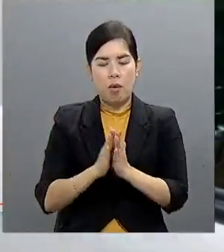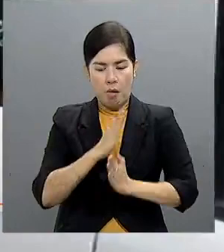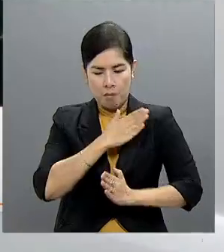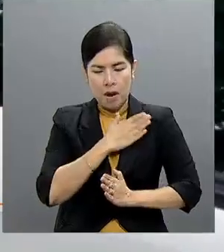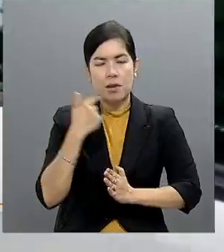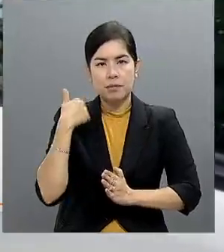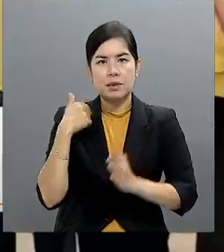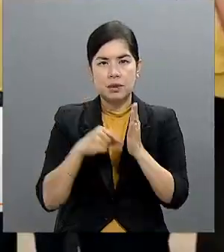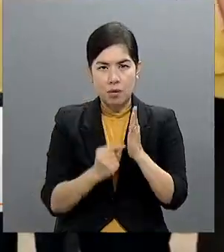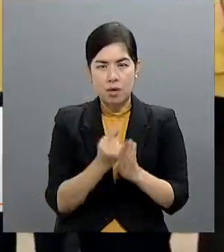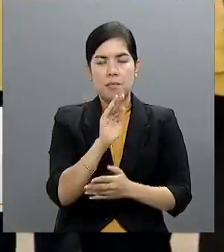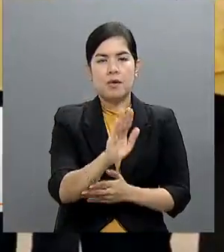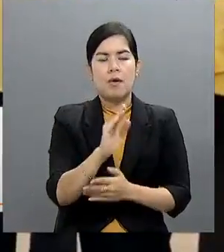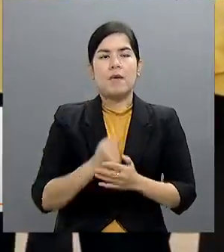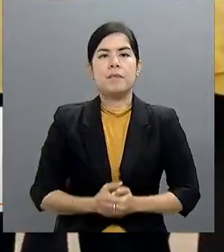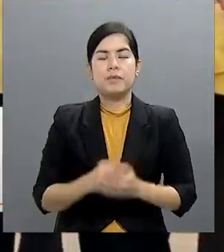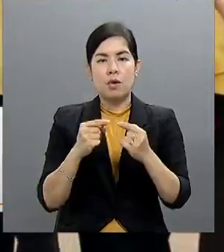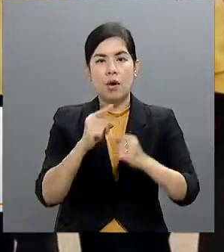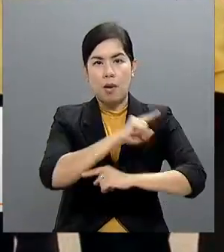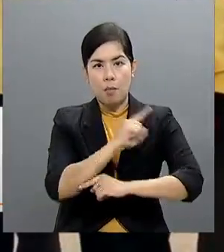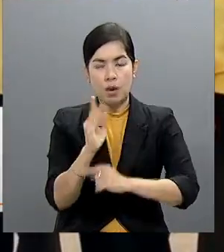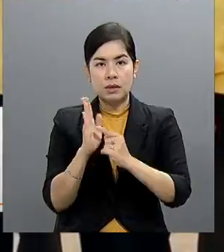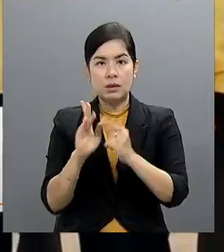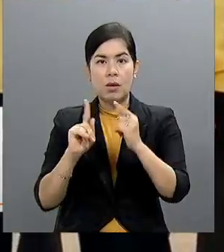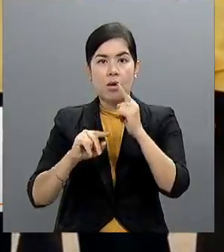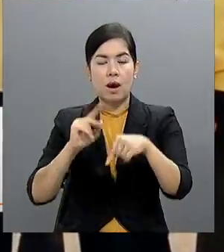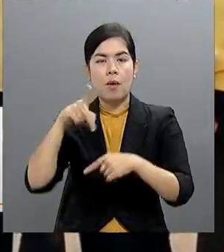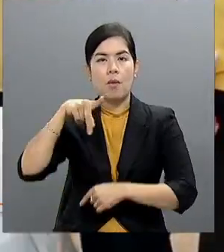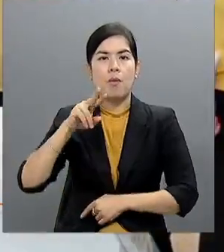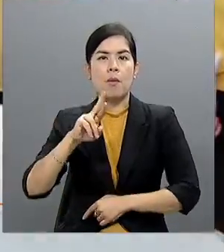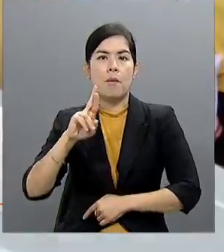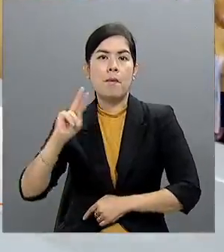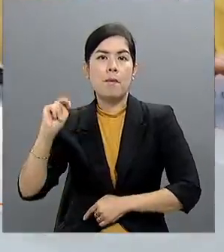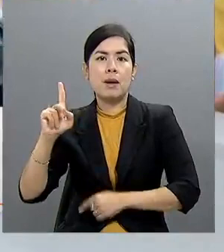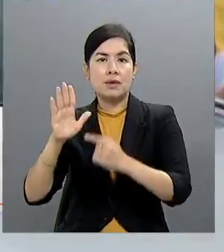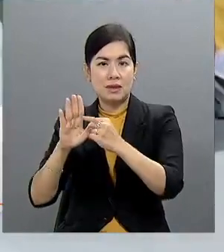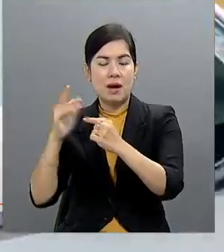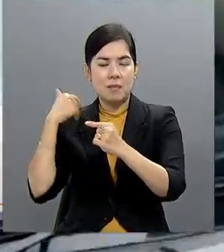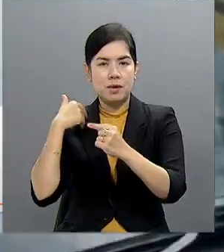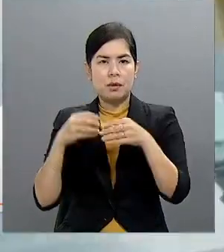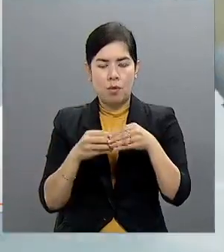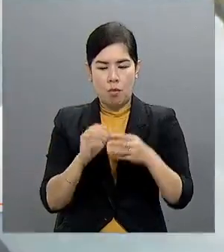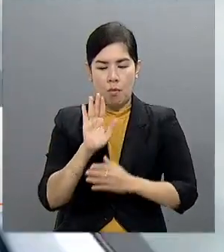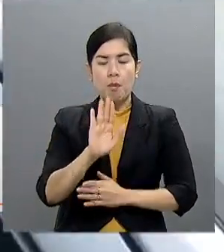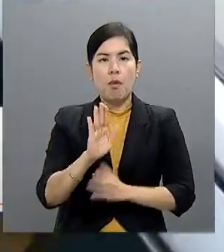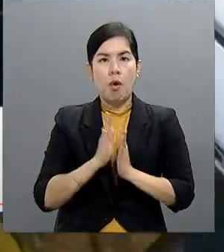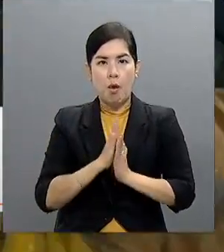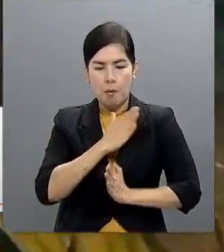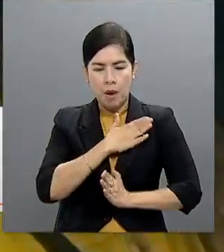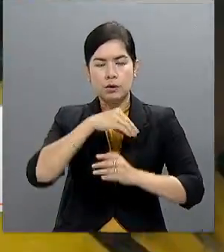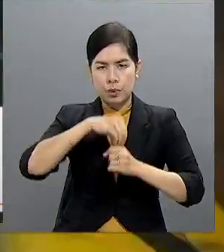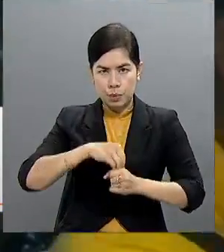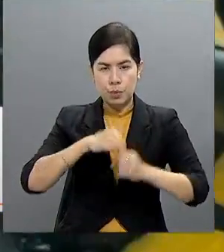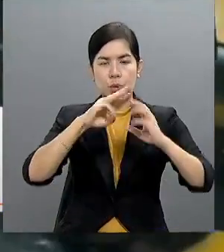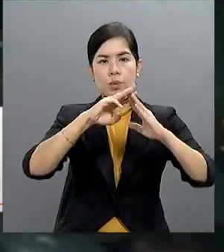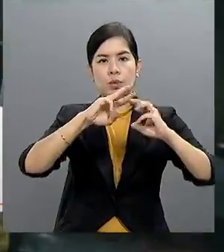กส่วนวันเข้าพรรษาก็หมายถึงวันที่พระสงฆ์อธิษฐานว่าจะพักประจำอยู่ณแห่งใดวัดหนึ่งเนี่ยนะคะตล